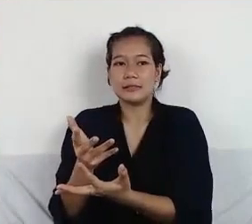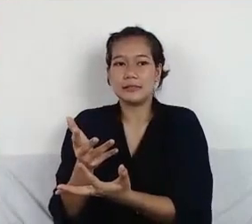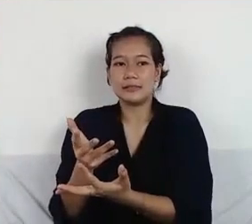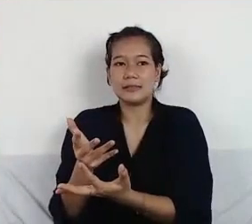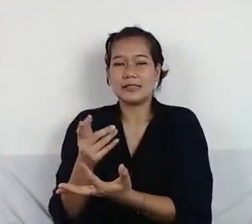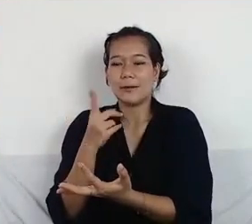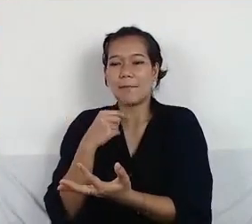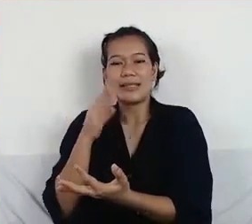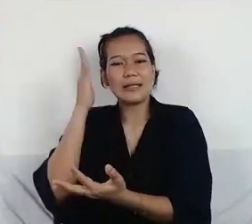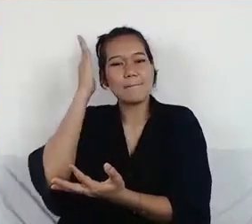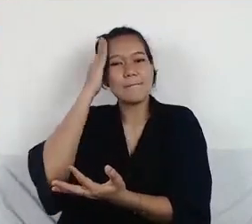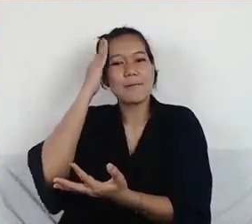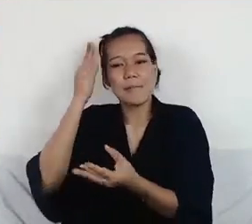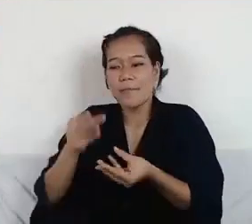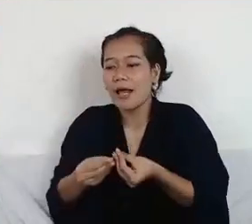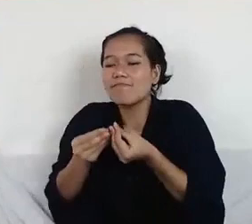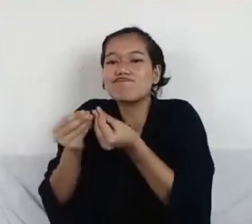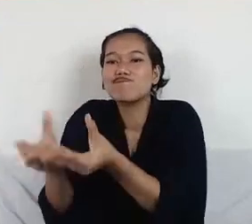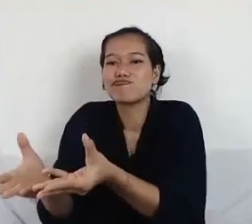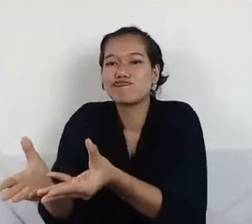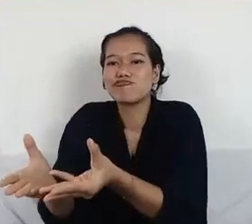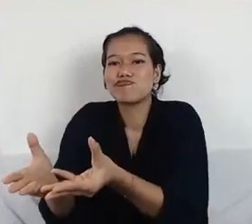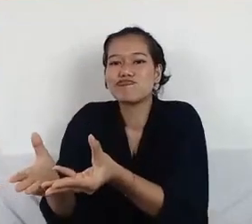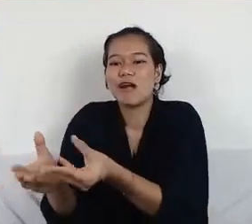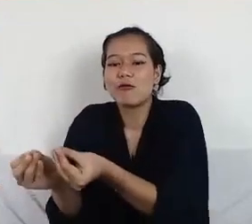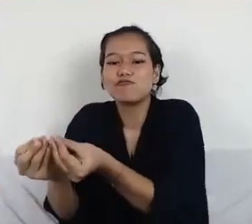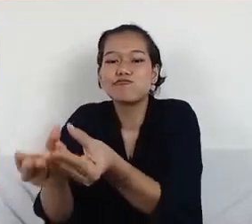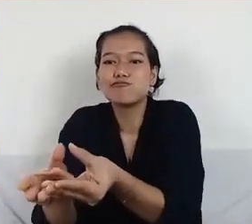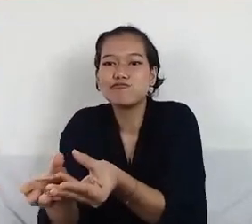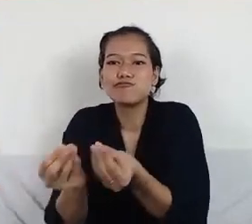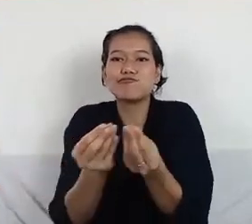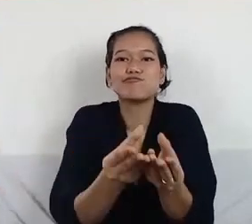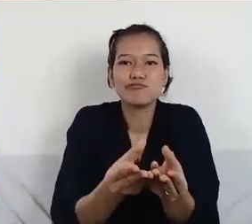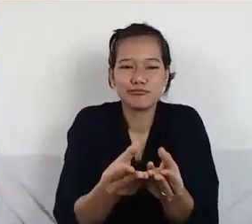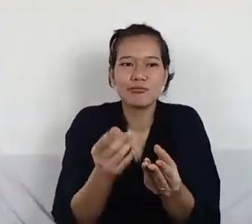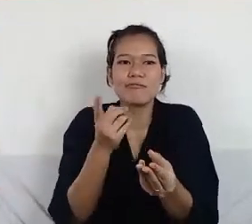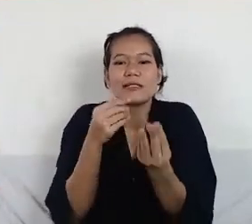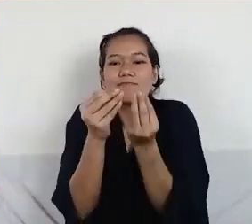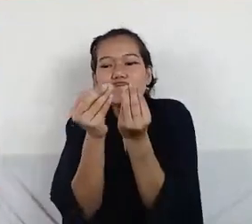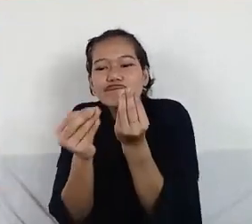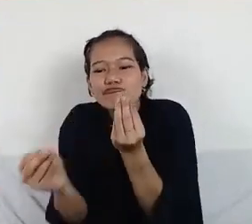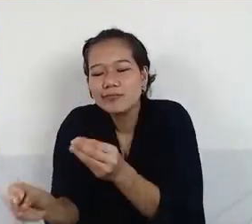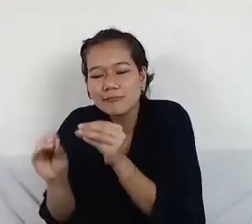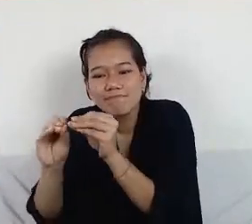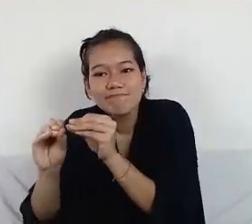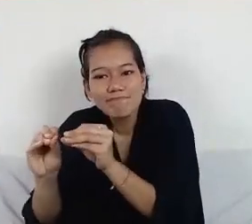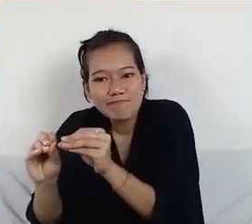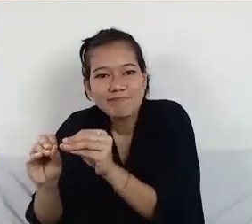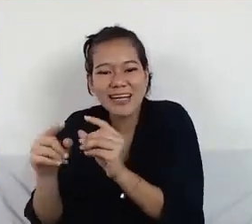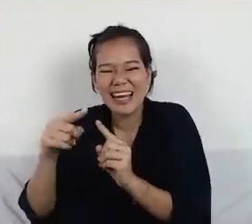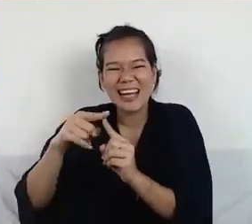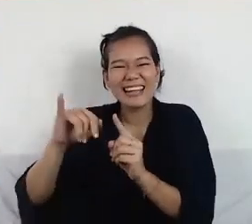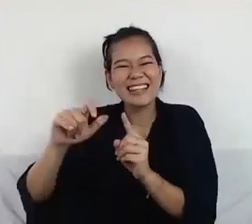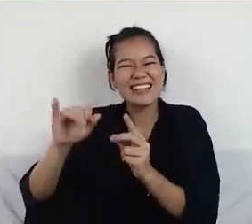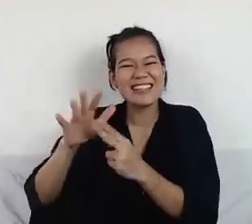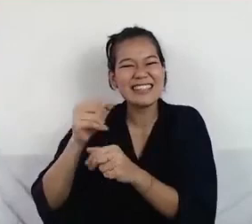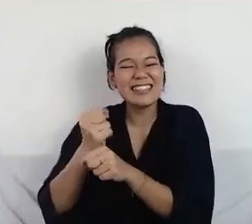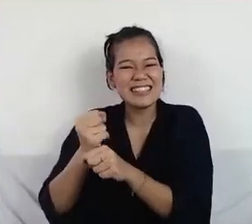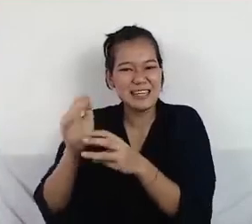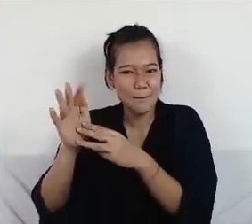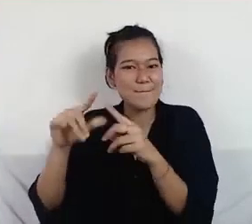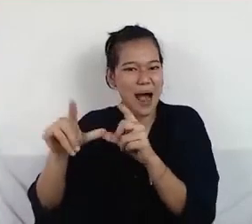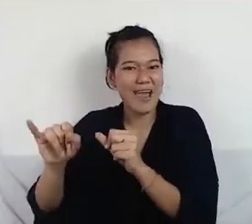estafet kepemimpinan, terkait dengan teaching mind, ya. Bagaimana mengajarkan